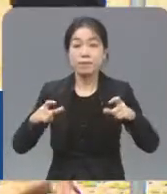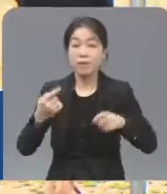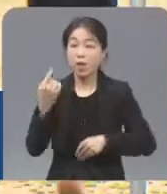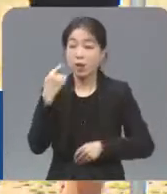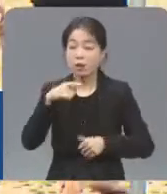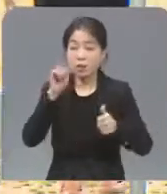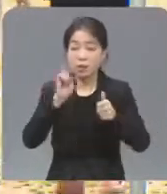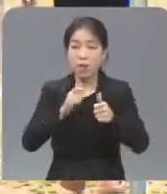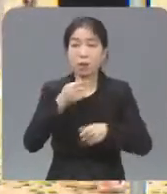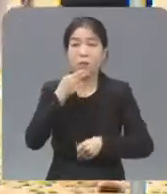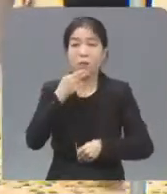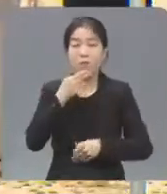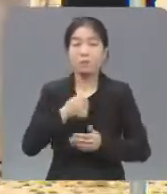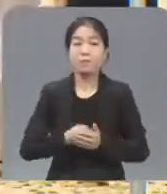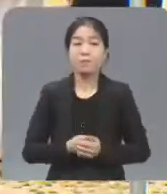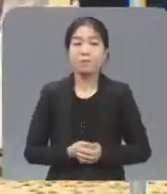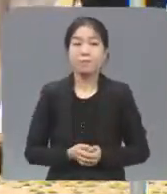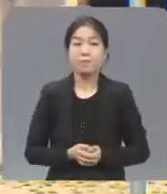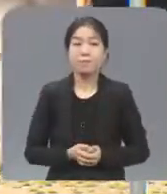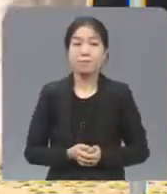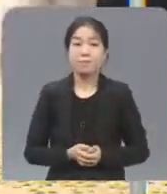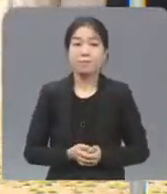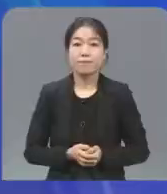어제 확진 자가 나오지 않았습니다